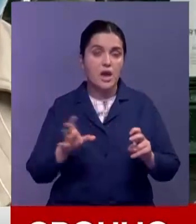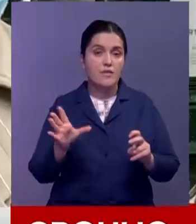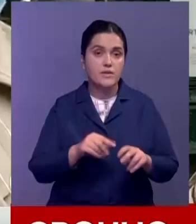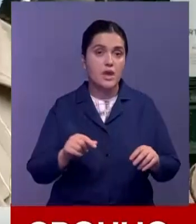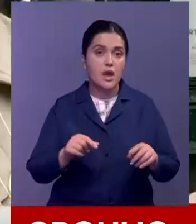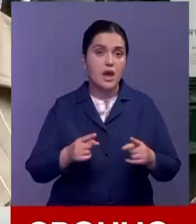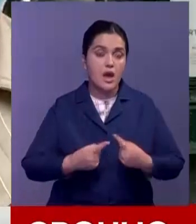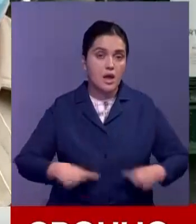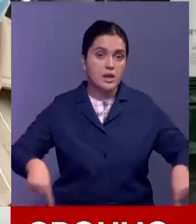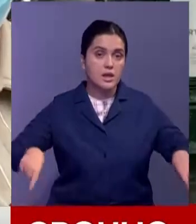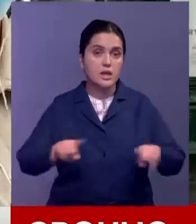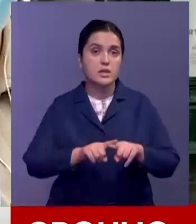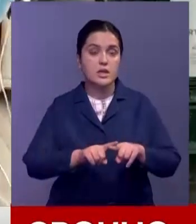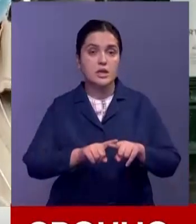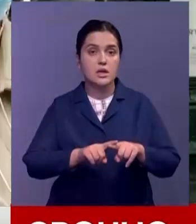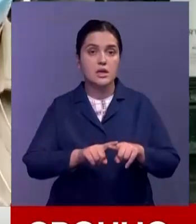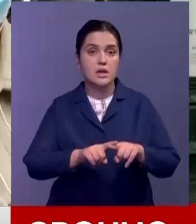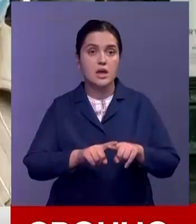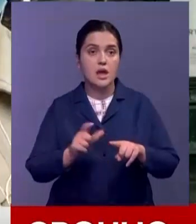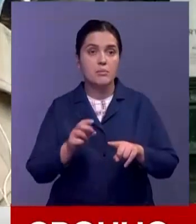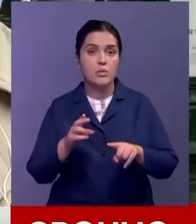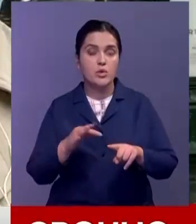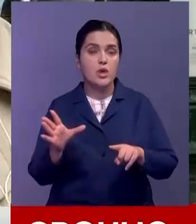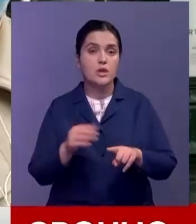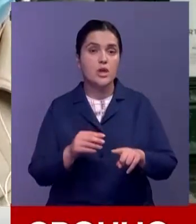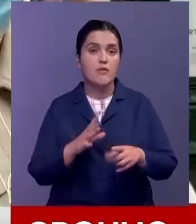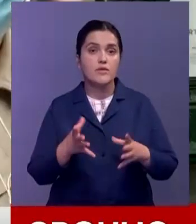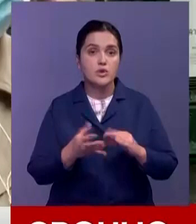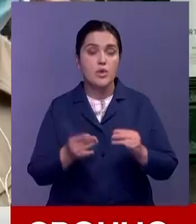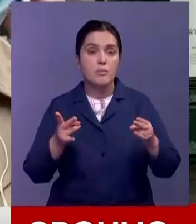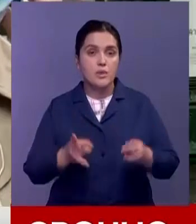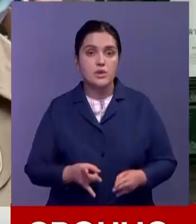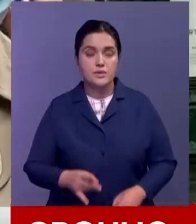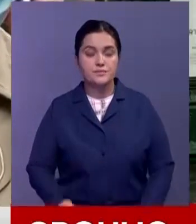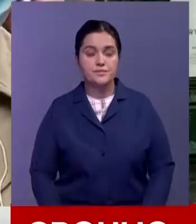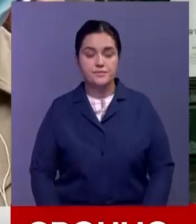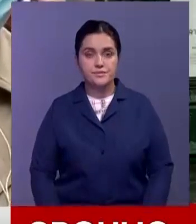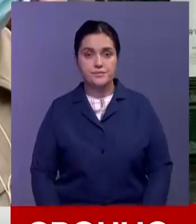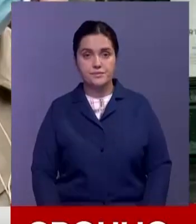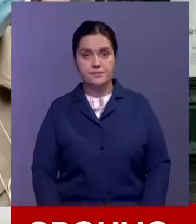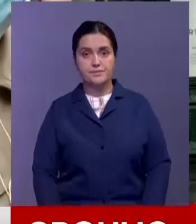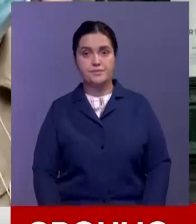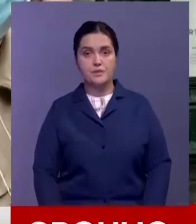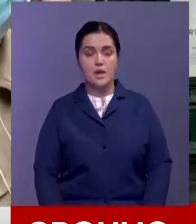того, той редакции «Шарли Эбдо», бывшей, где все произошло. Что ж, спасибо вам. Держите нас в курсе.